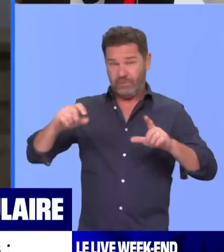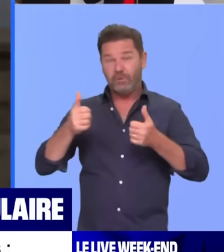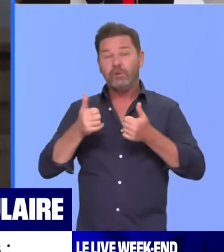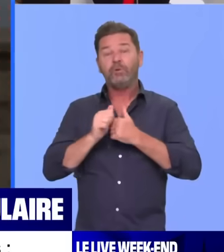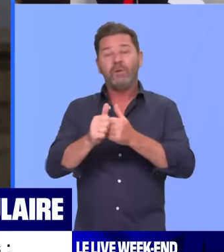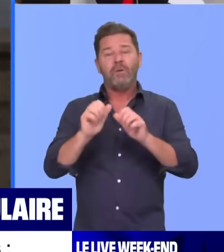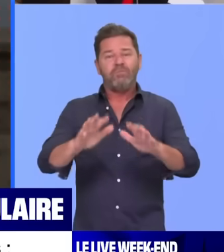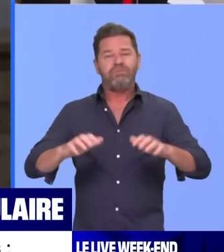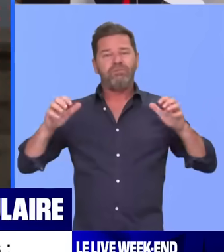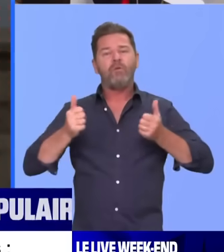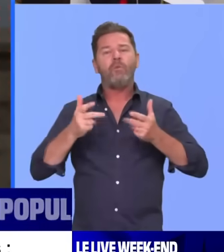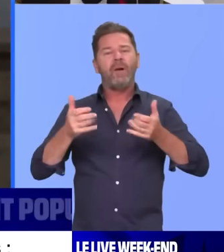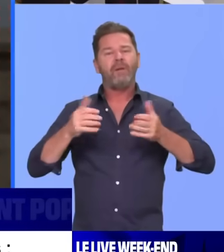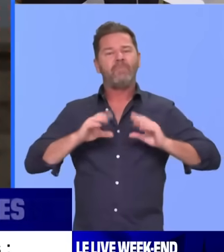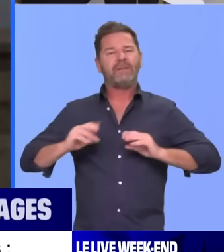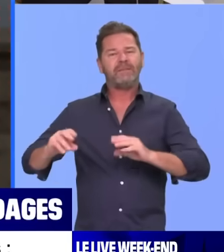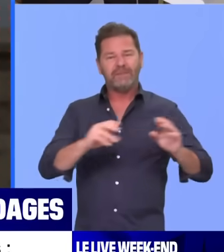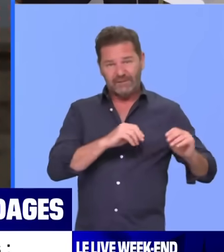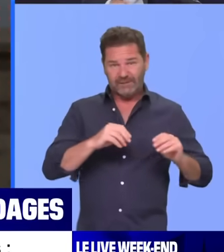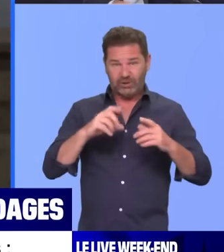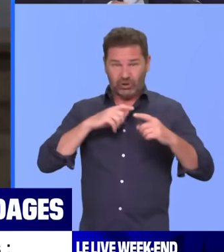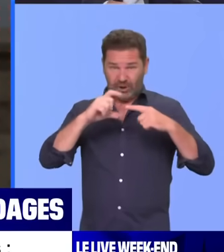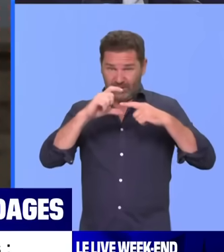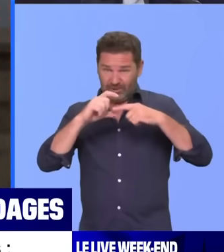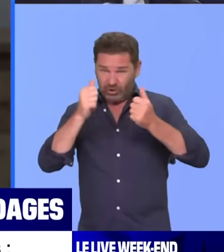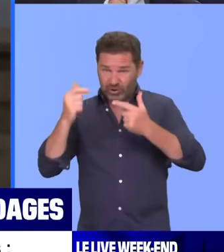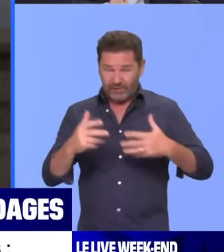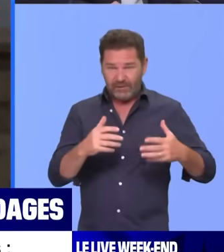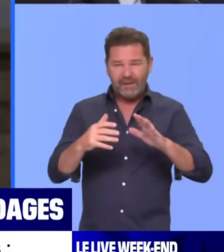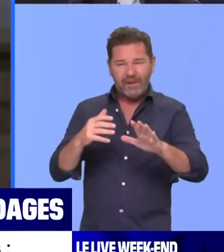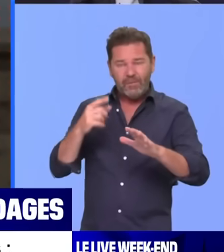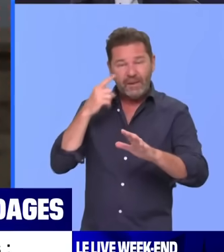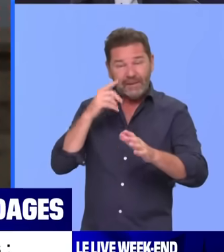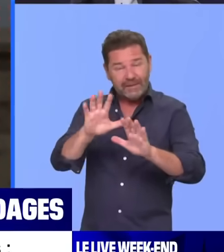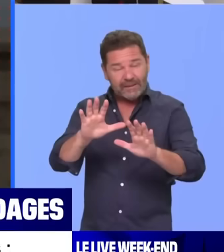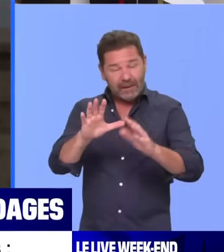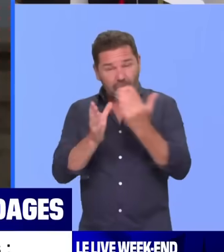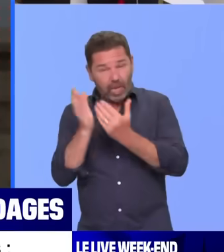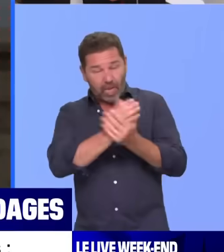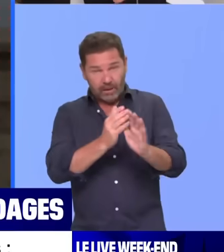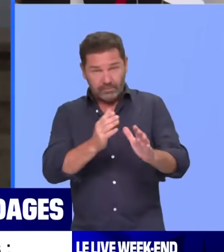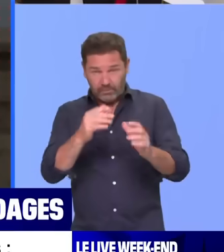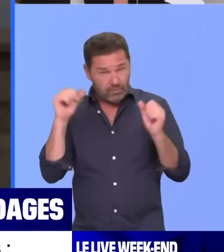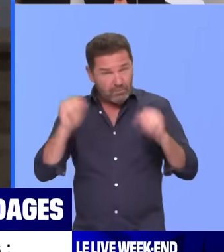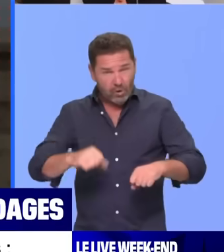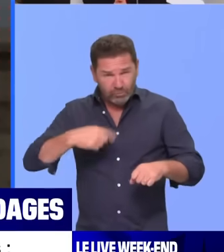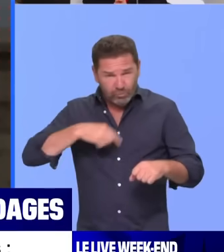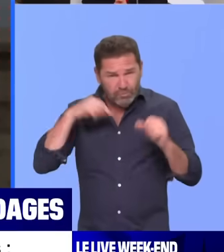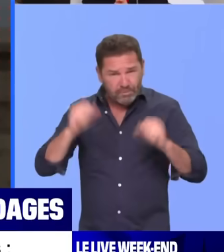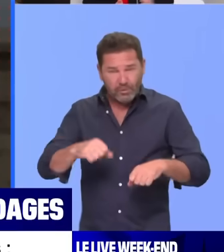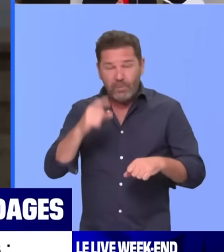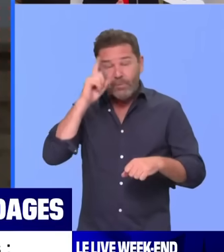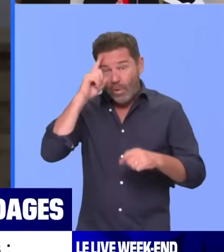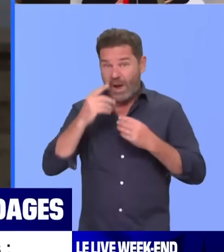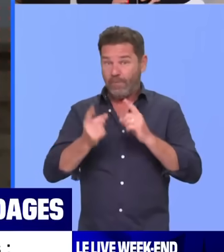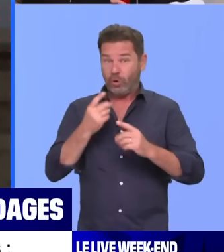fourchettes qui nous permettent il y a des scénarios en terme de siège mais je vais même vous dire c'est plus que possible parce que pour bien comprendre les élections